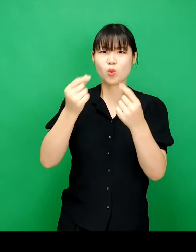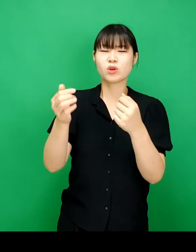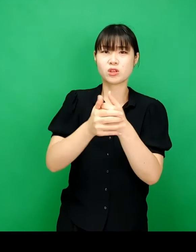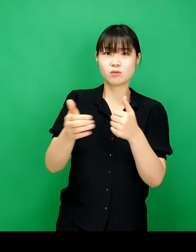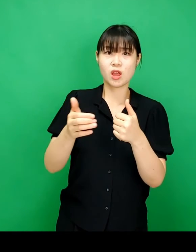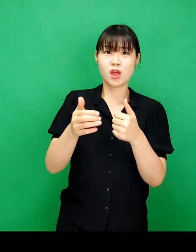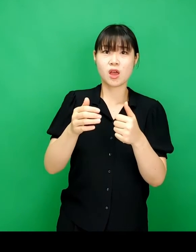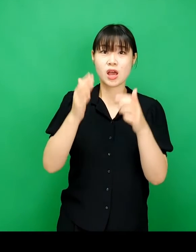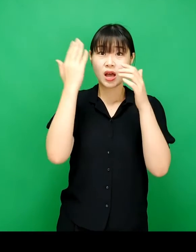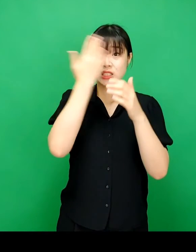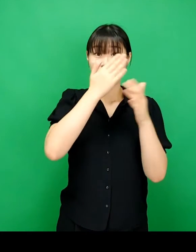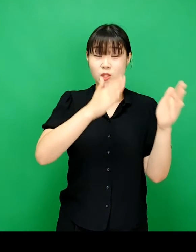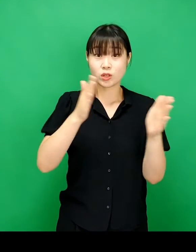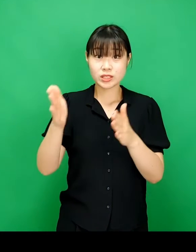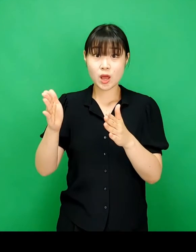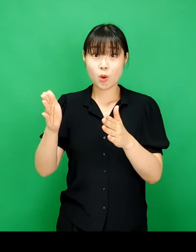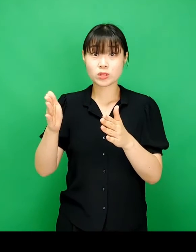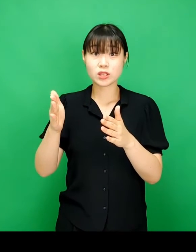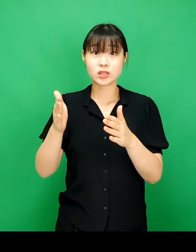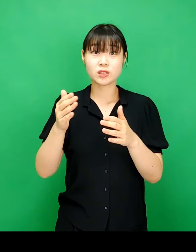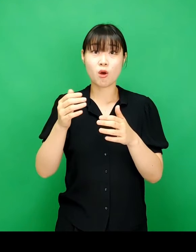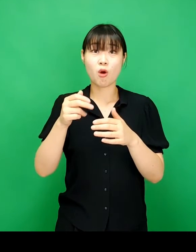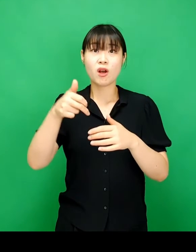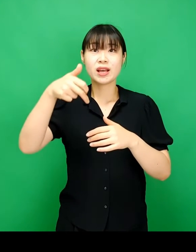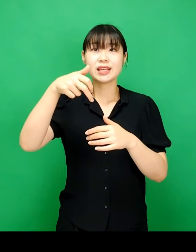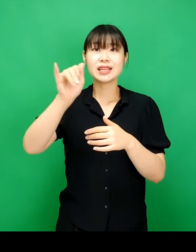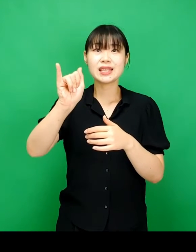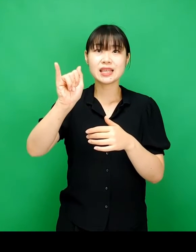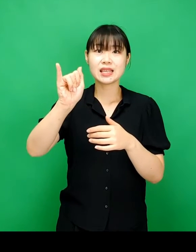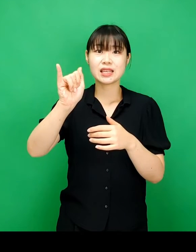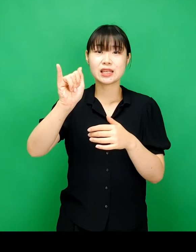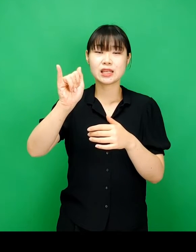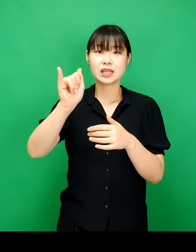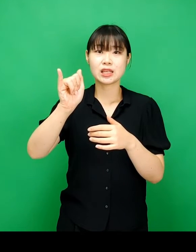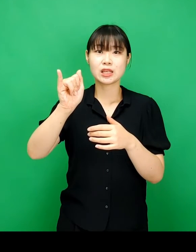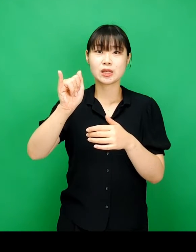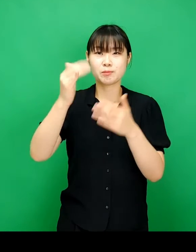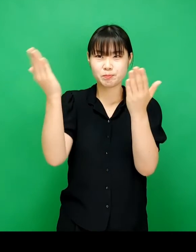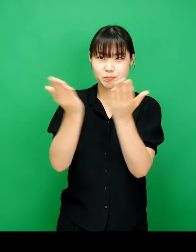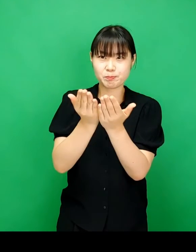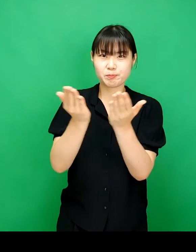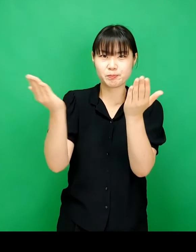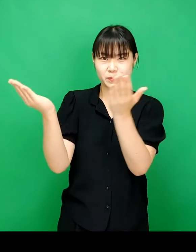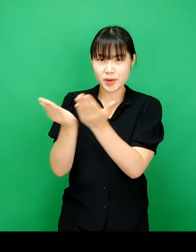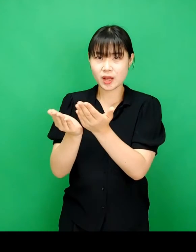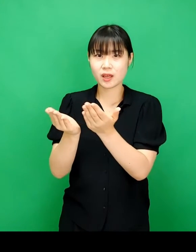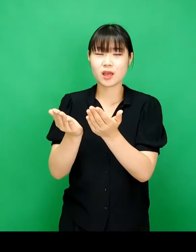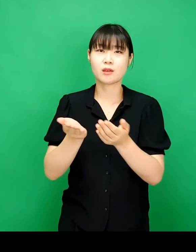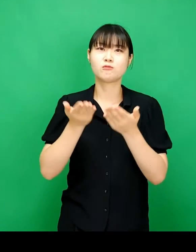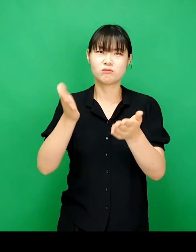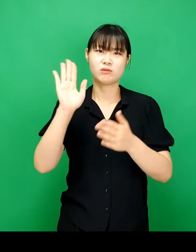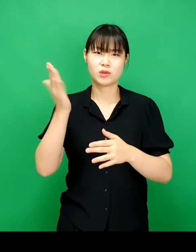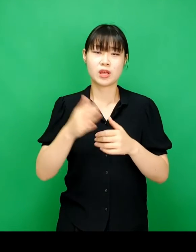재산인지 알 수 없습니다. 정제 과정에서 적절한 키를 부여해줘야 합니다.